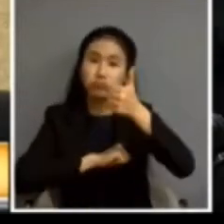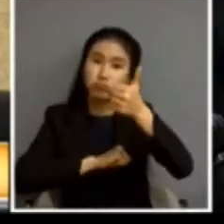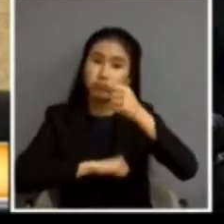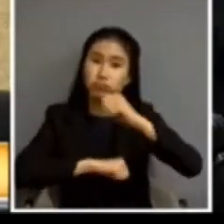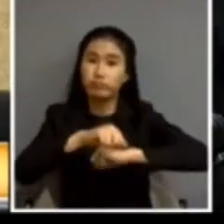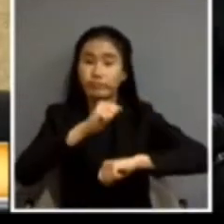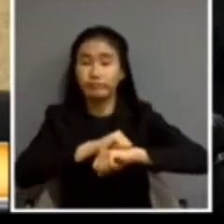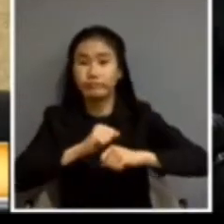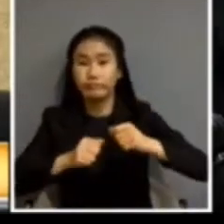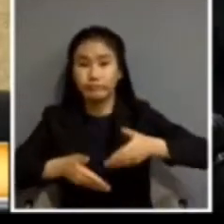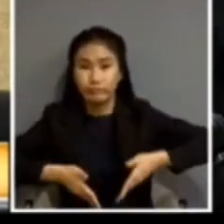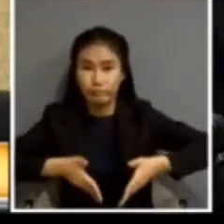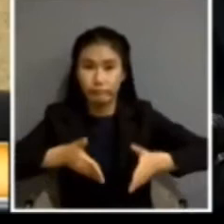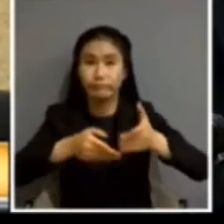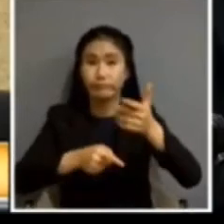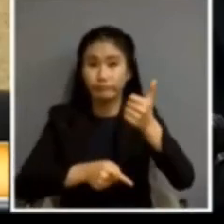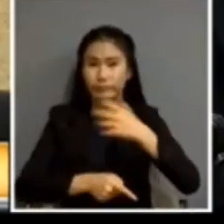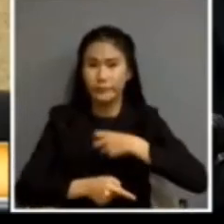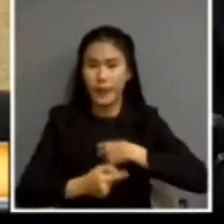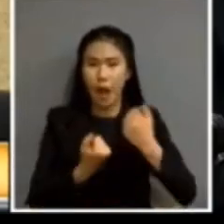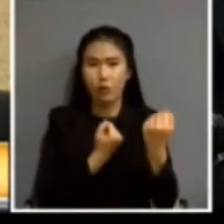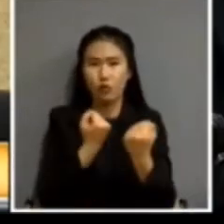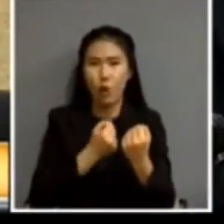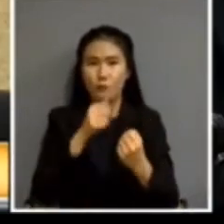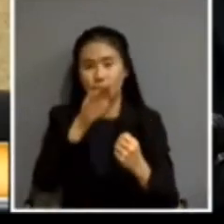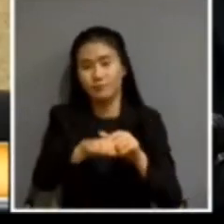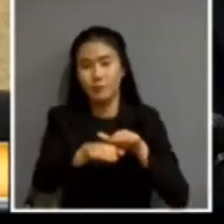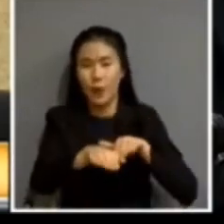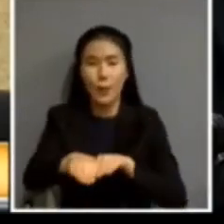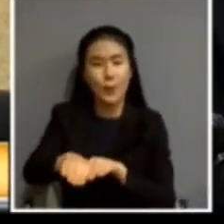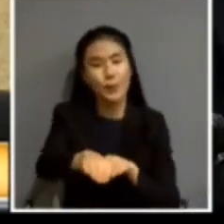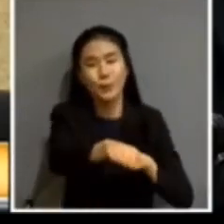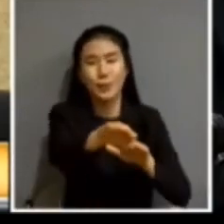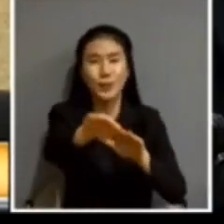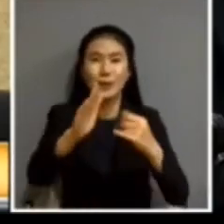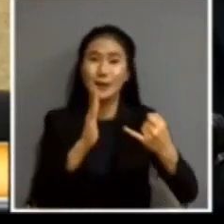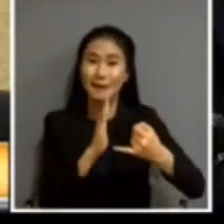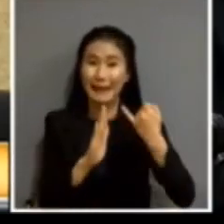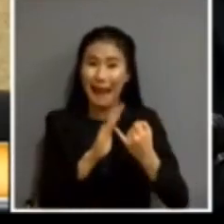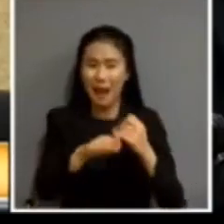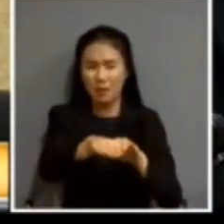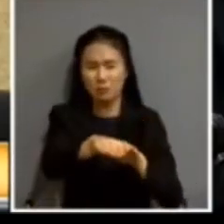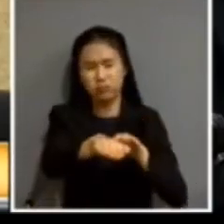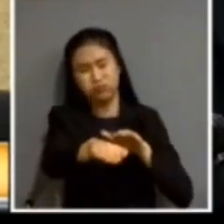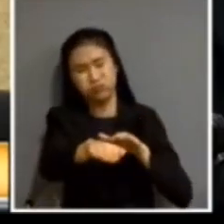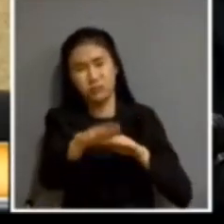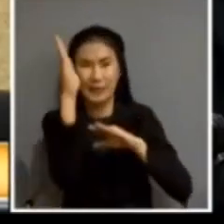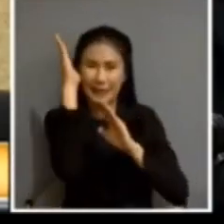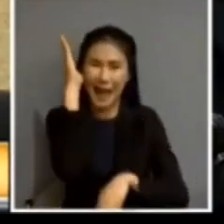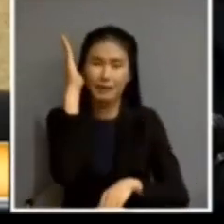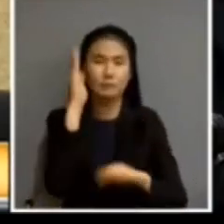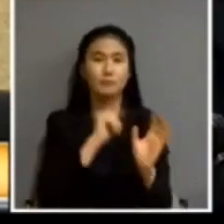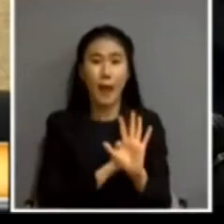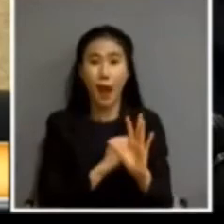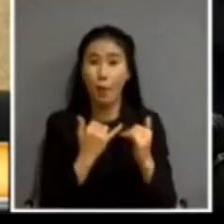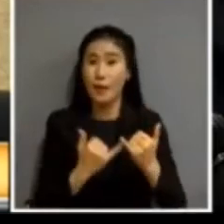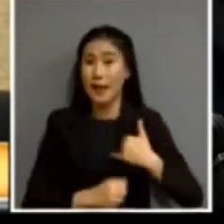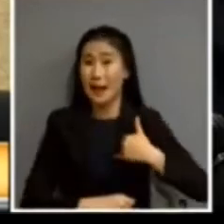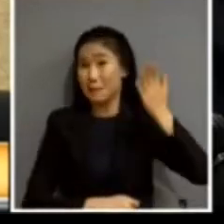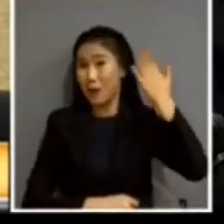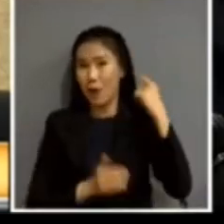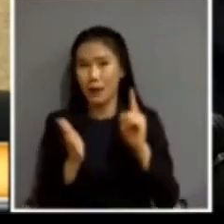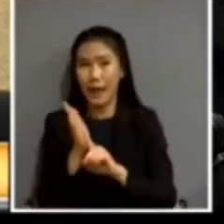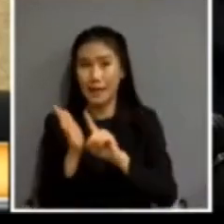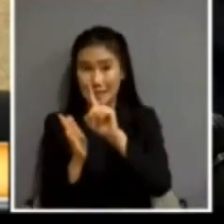ครับเพื่อที่จะลดความแออัดของการจราจรลงสู่ภาคใต้กับผมได้ตั้งก